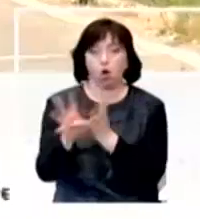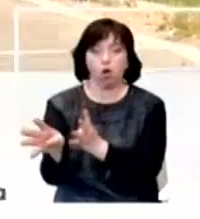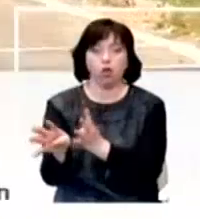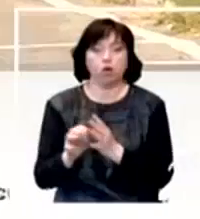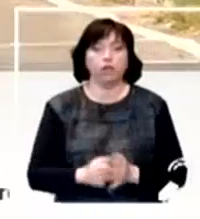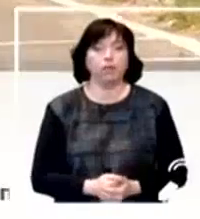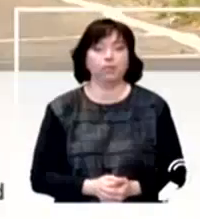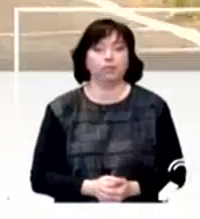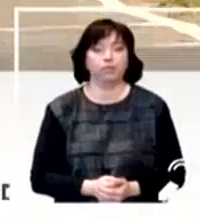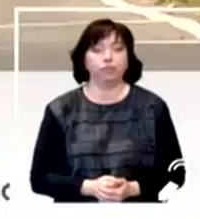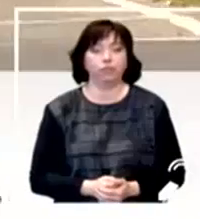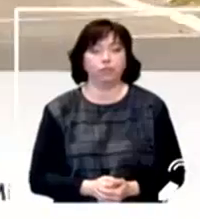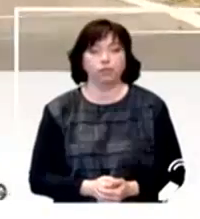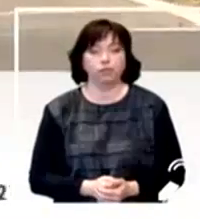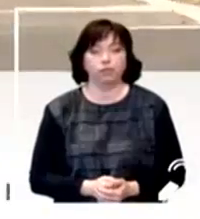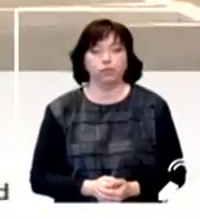oficială.